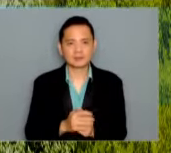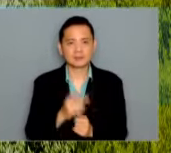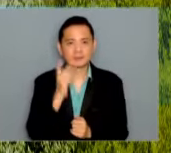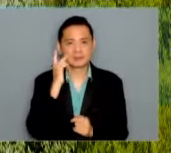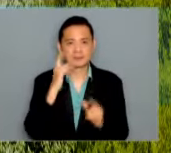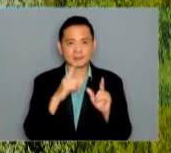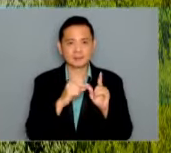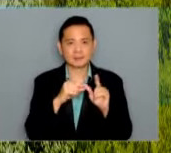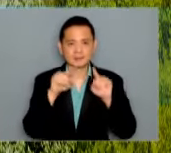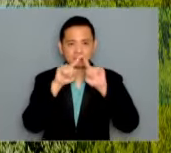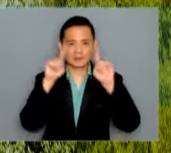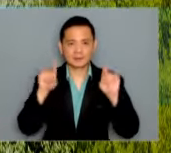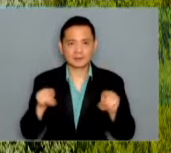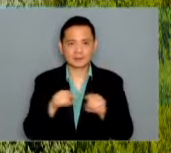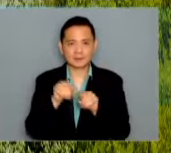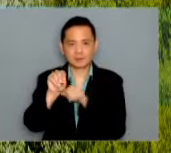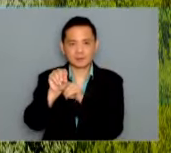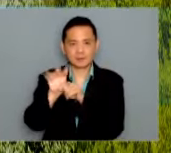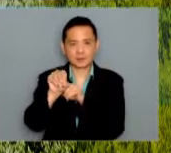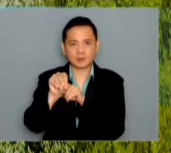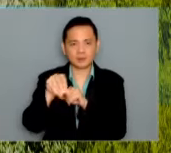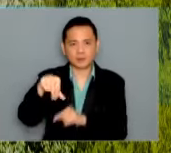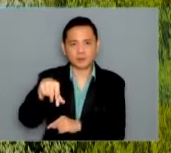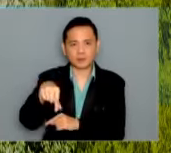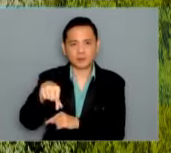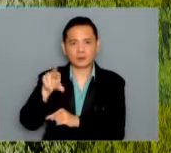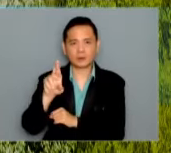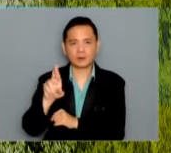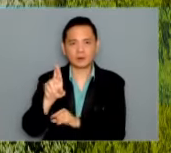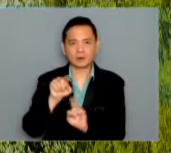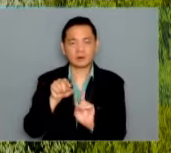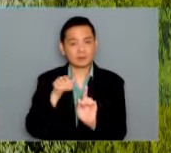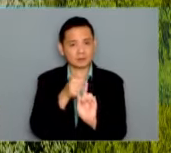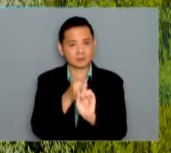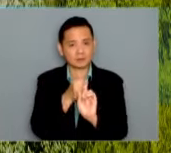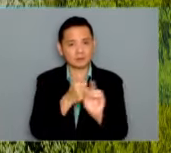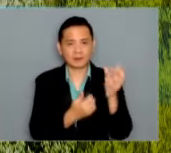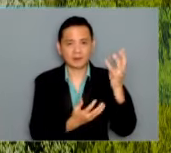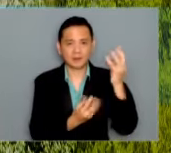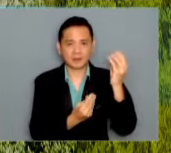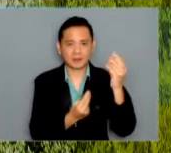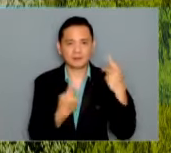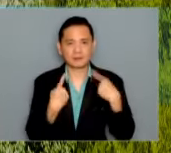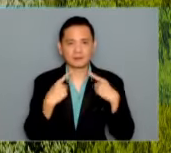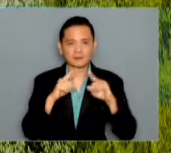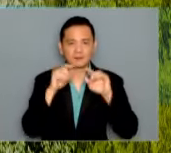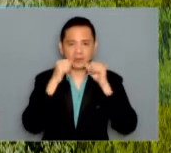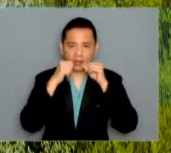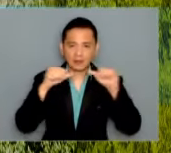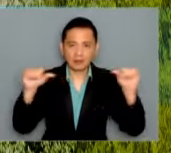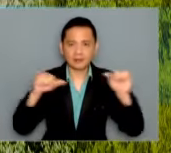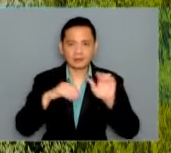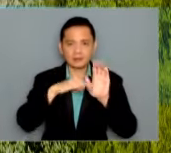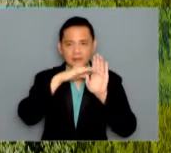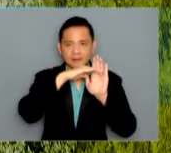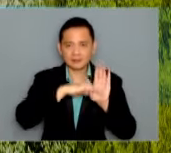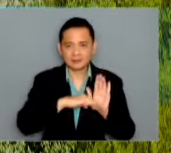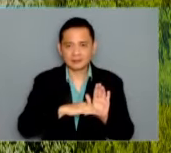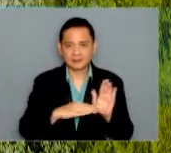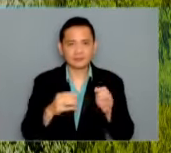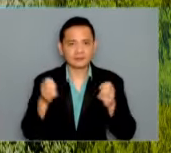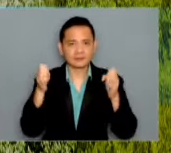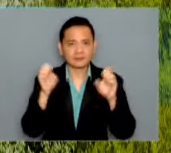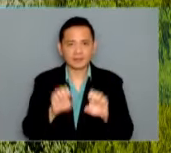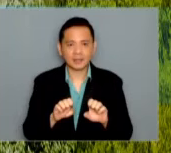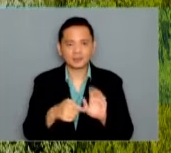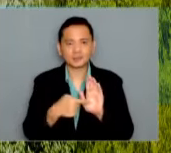screen. And para po updated po kayo sa mga announcement and events,